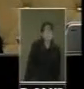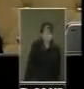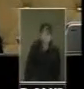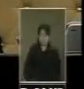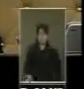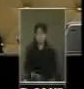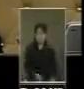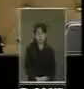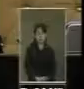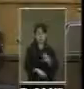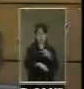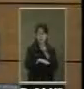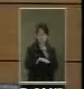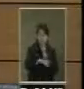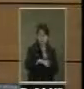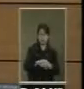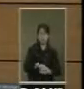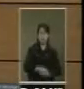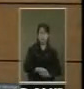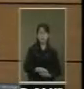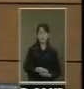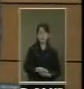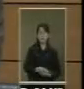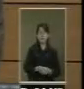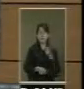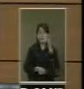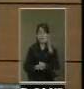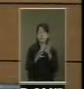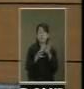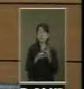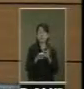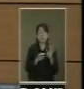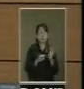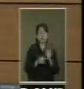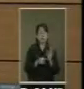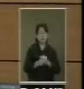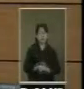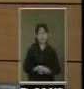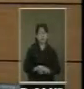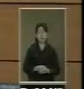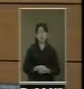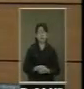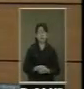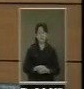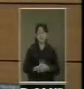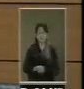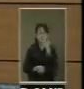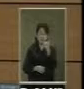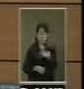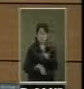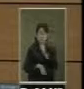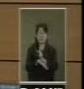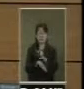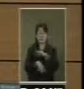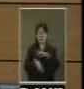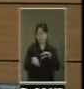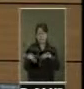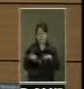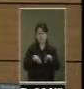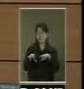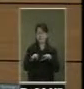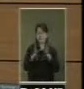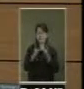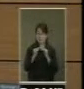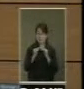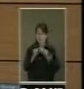โอ้ท่านประธานครับท่านไม่ต้องโอ้ครับเพราะว่าท่านเป็นประธานในที่ประชุมท่าน